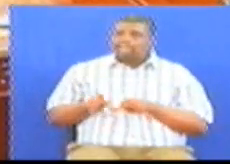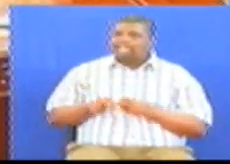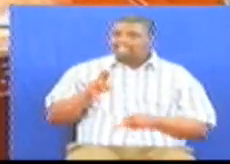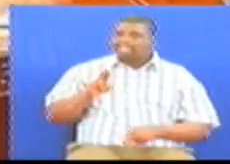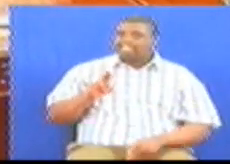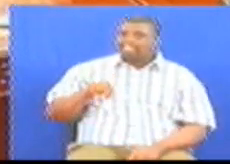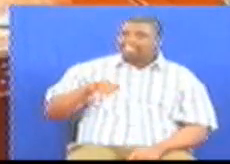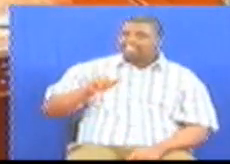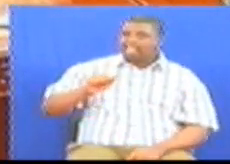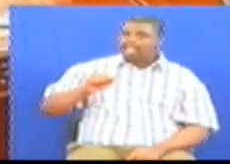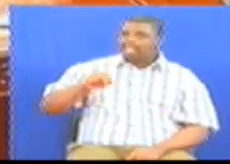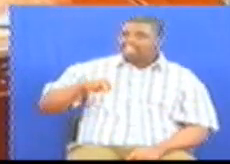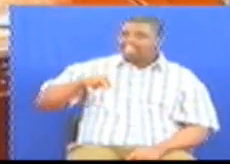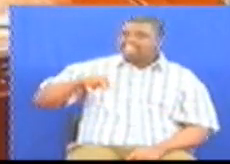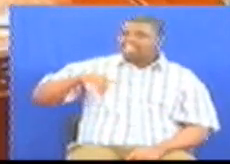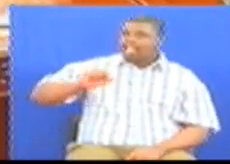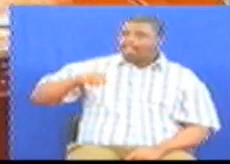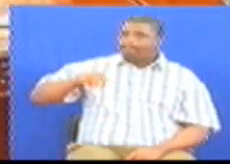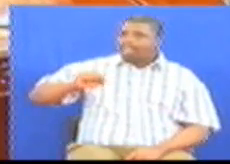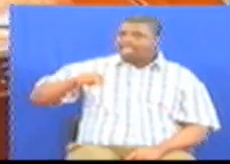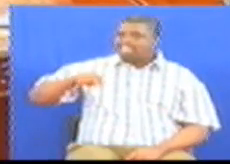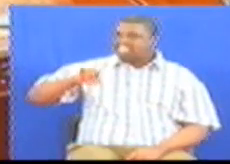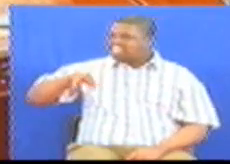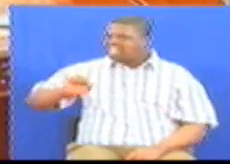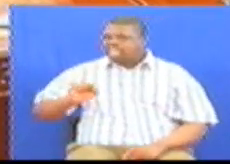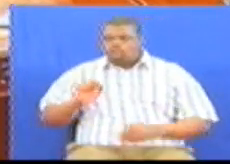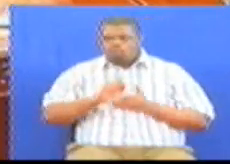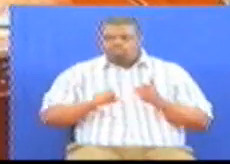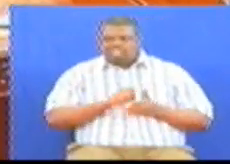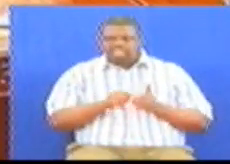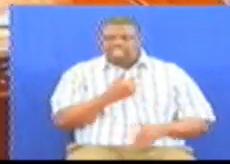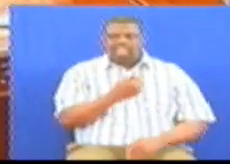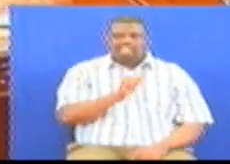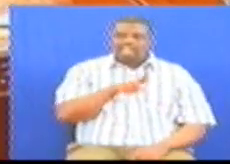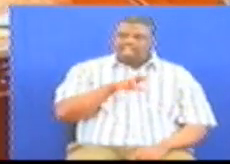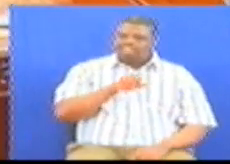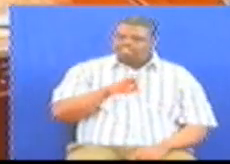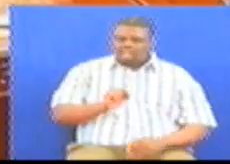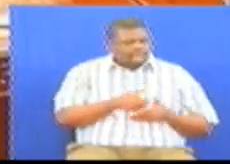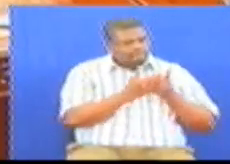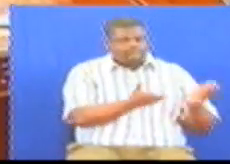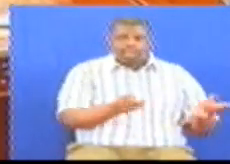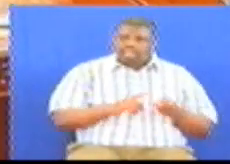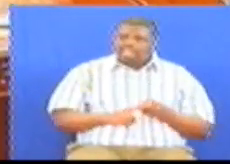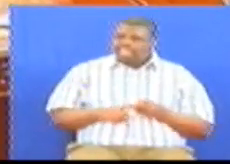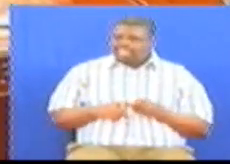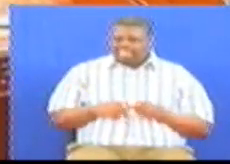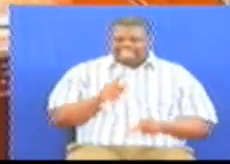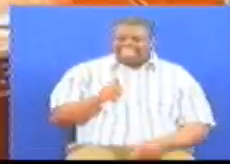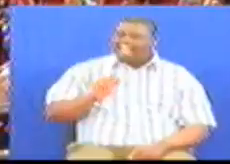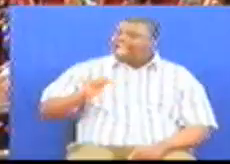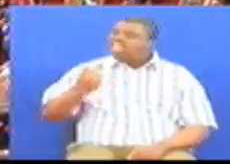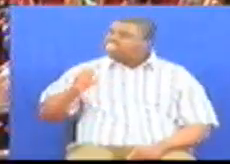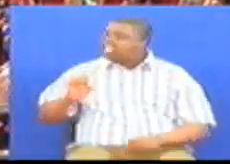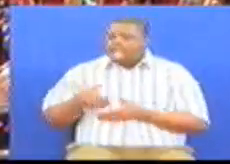makuu ya wilaya. Haina ofisi ya tarafa. Kuna kate vile vile kate. Tarafa ya siku nyingi kate haina